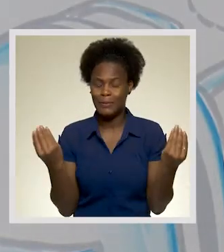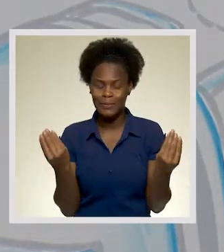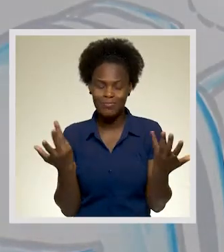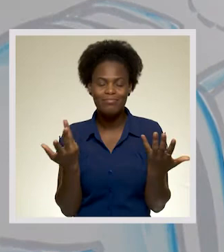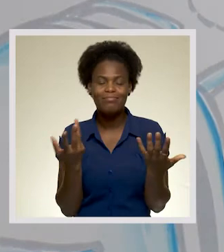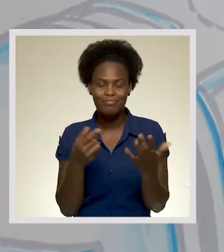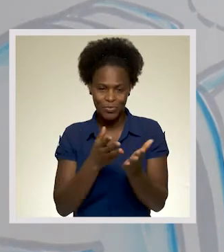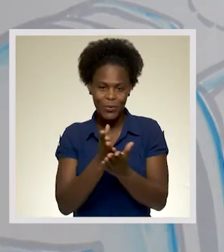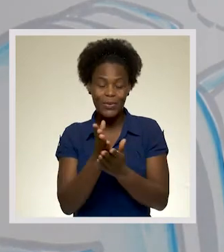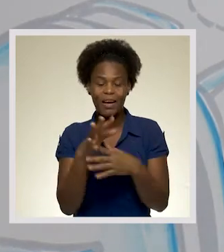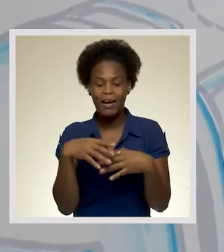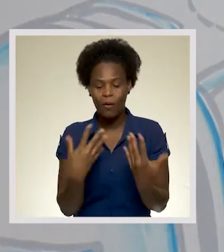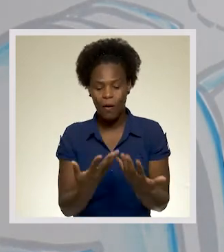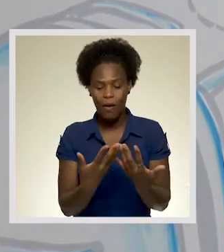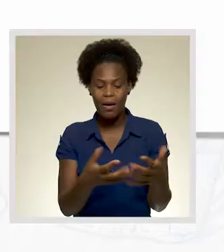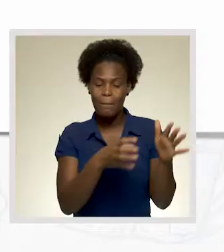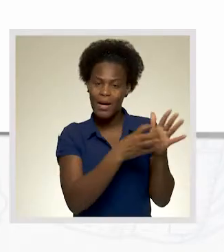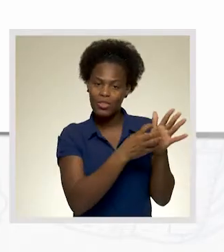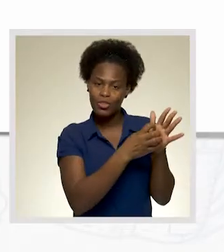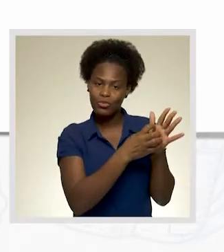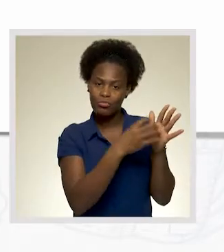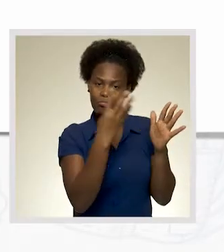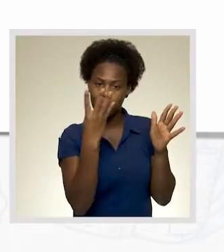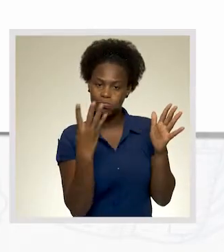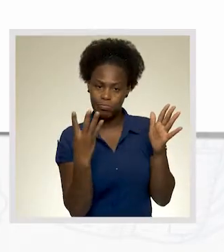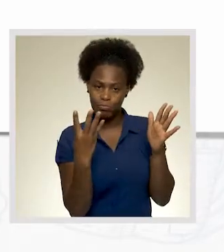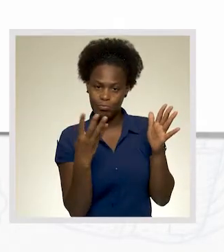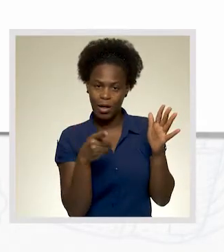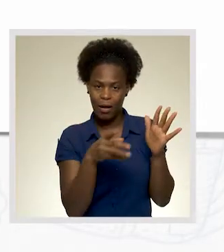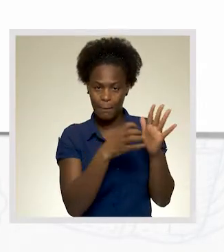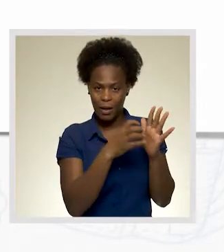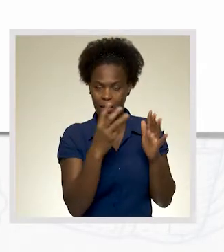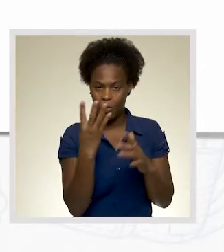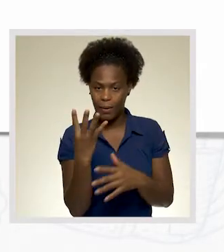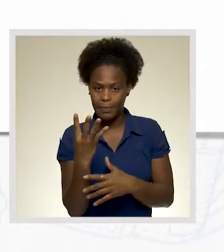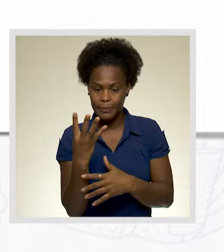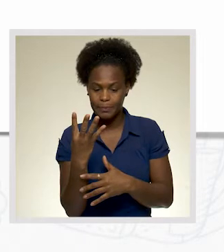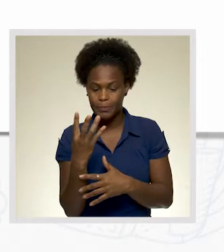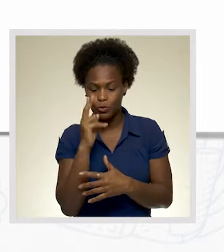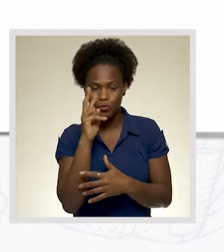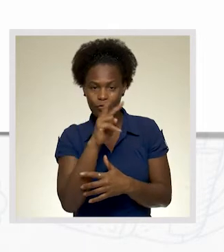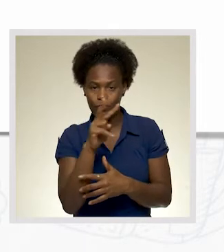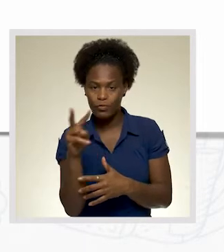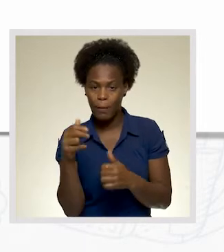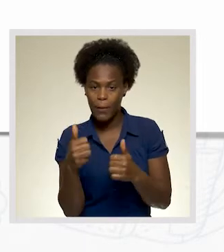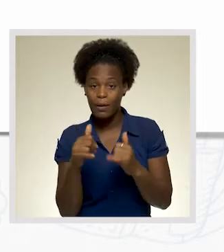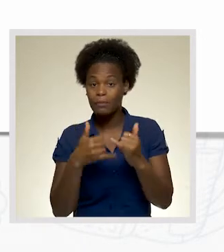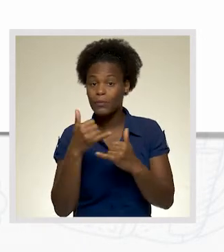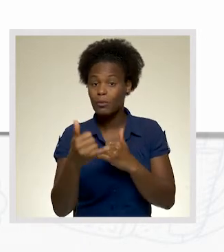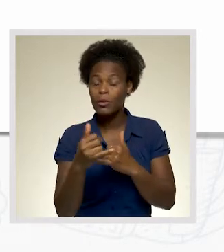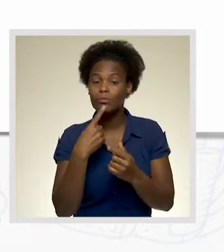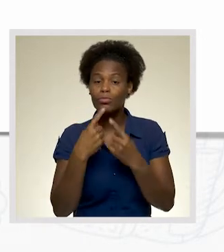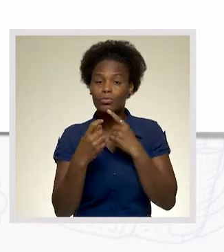Maintenant, vous avez les 4 images là. C'est bon? Regardez bien et vous allez répondre